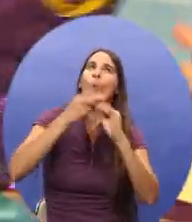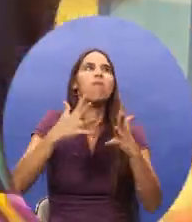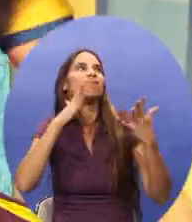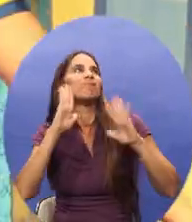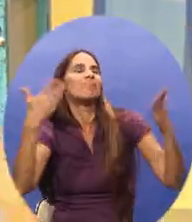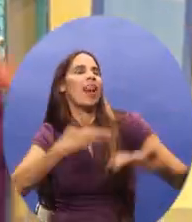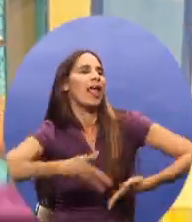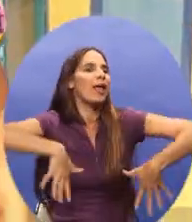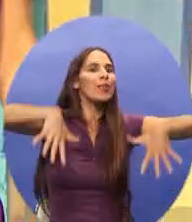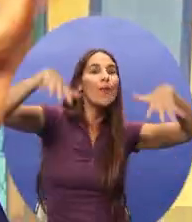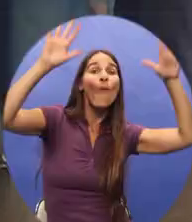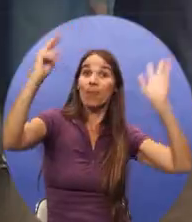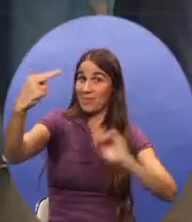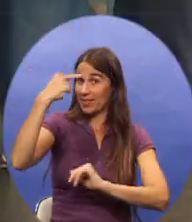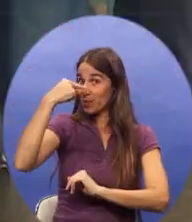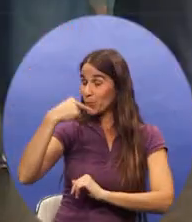כבר לגדול.